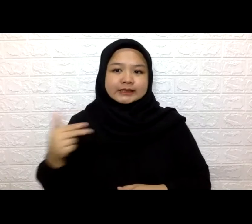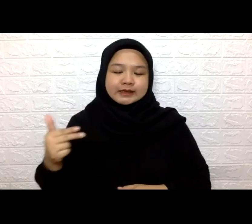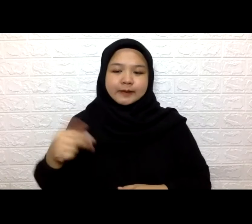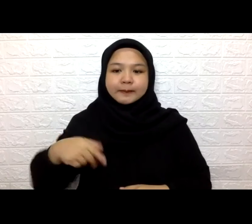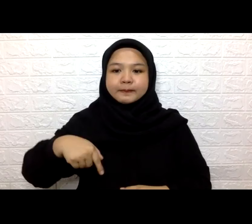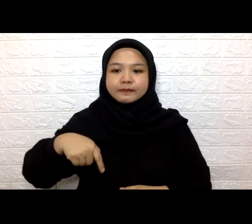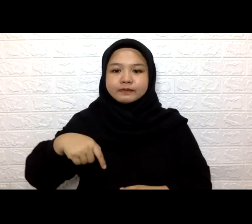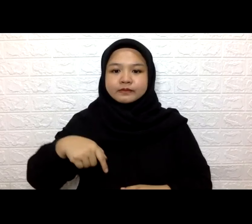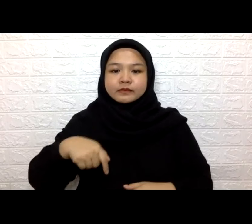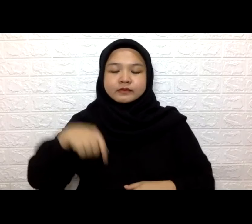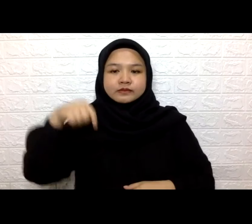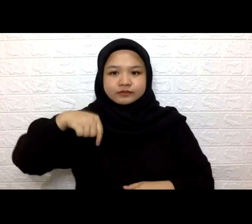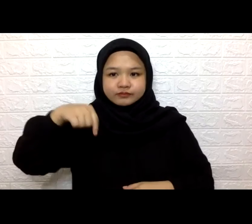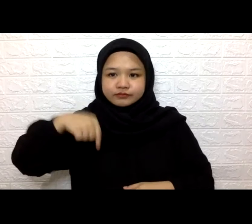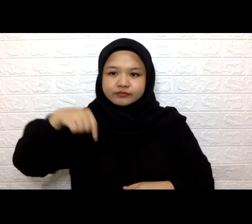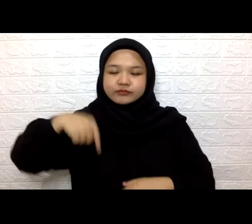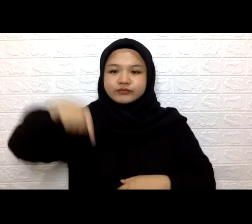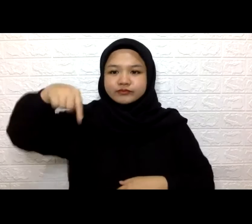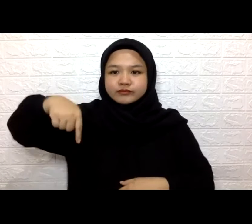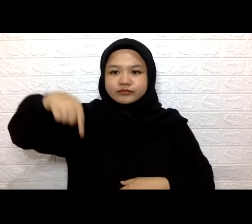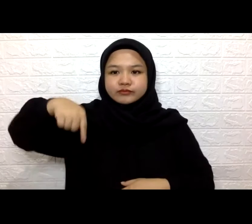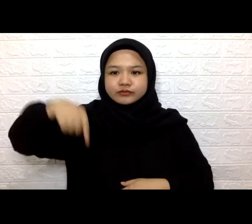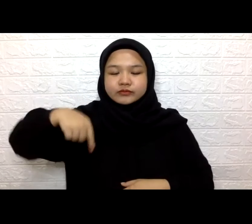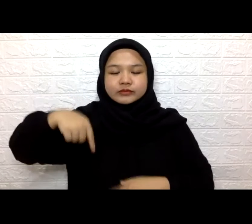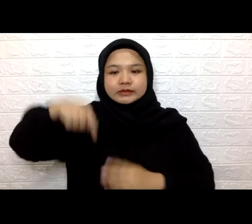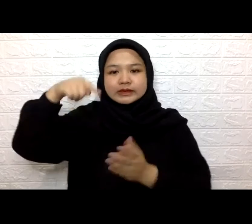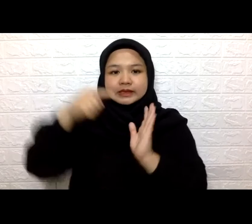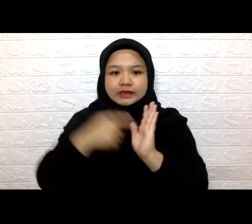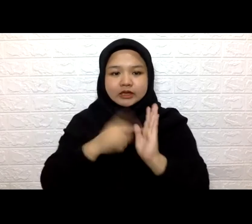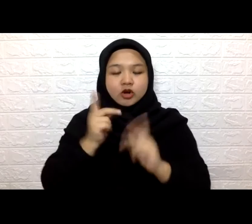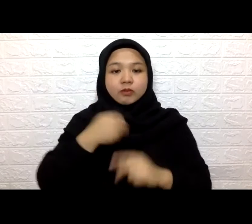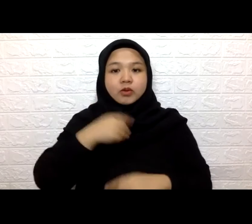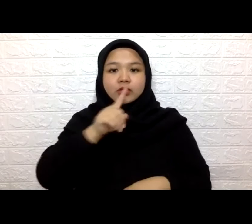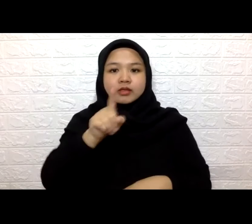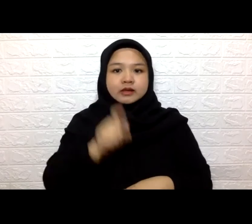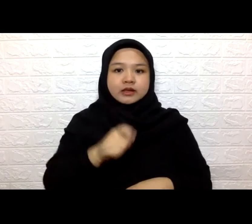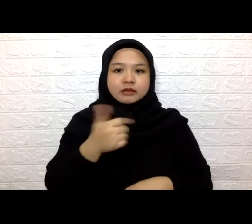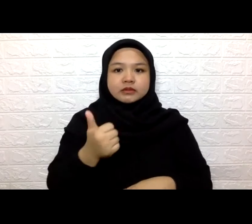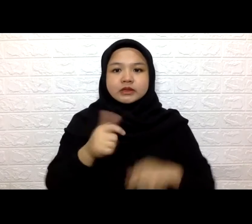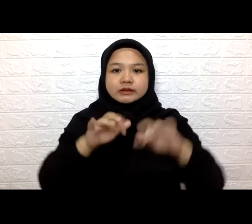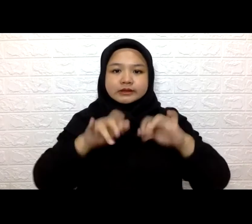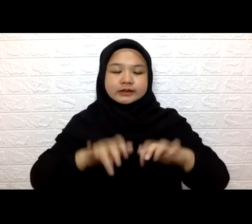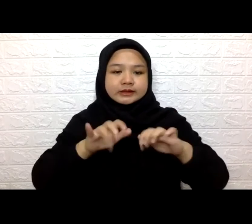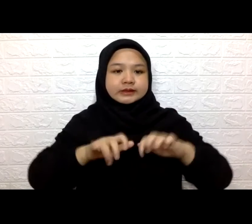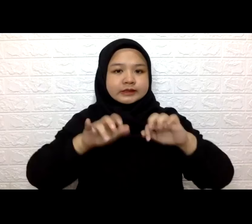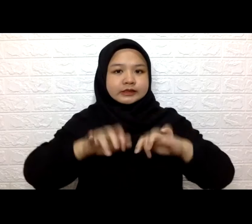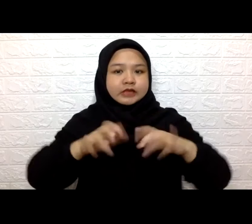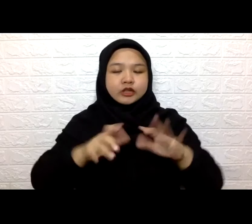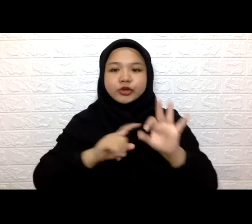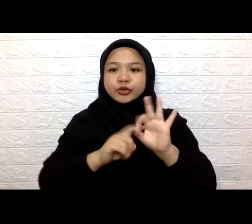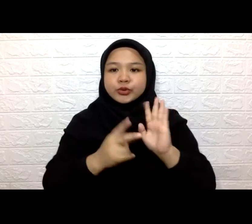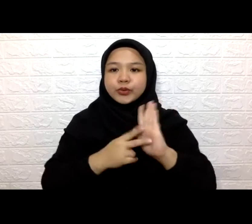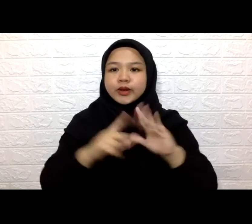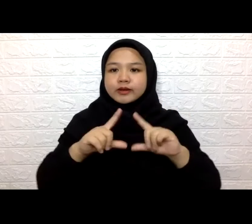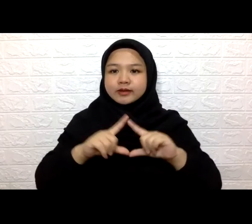kiri bawah. Kemudian untuk yang mau bertanya, silakan ketik pertanyaannya di kolom chat dan Q&A.